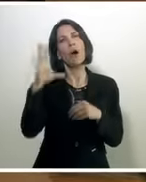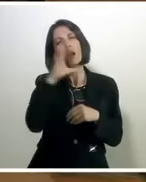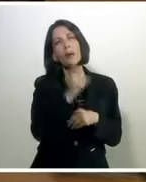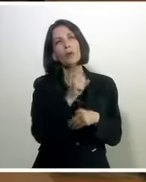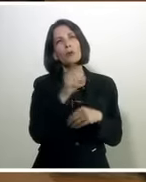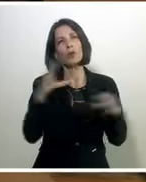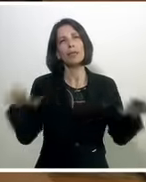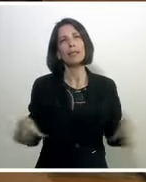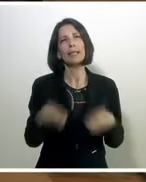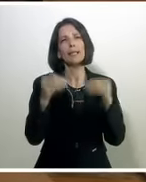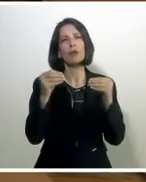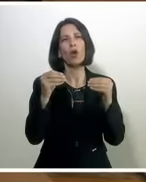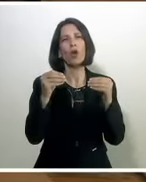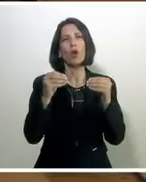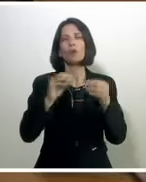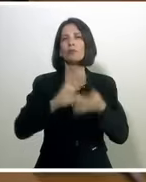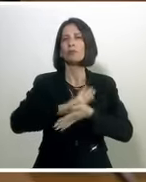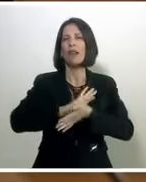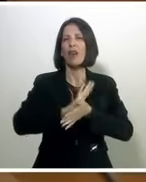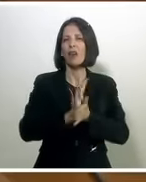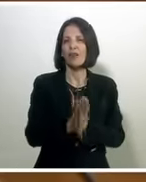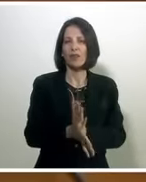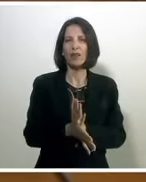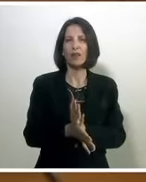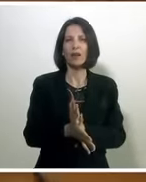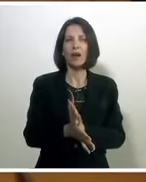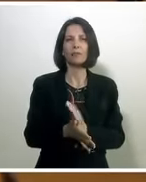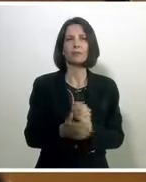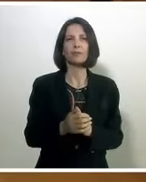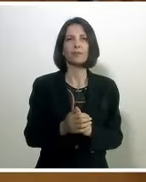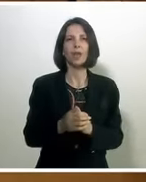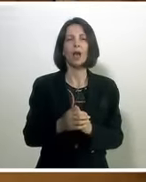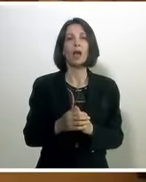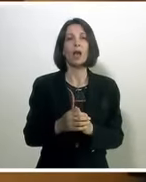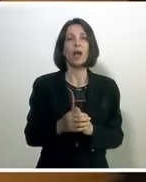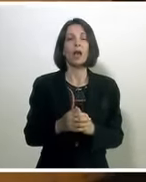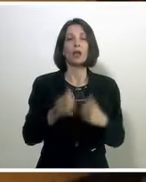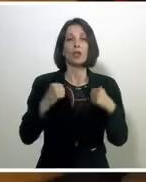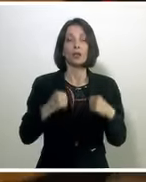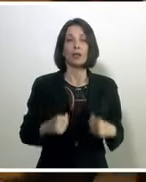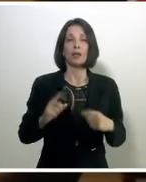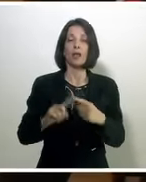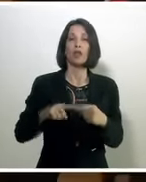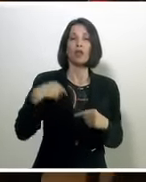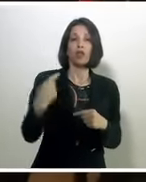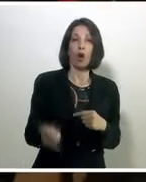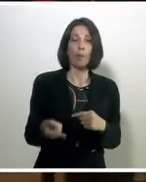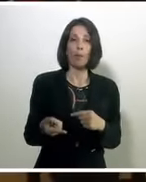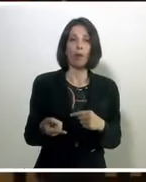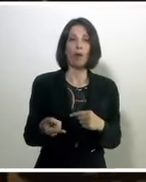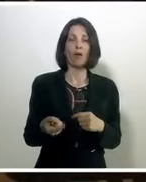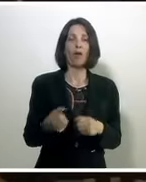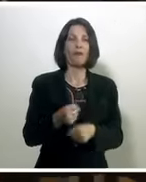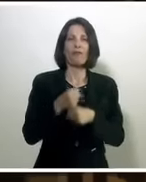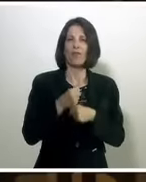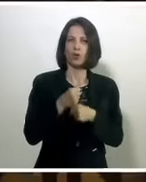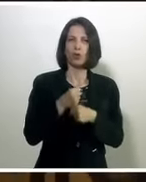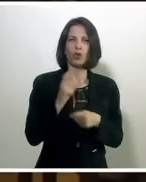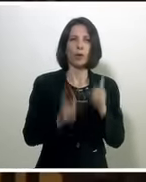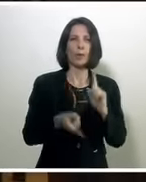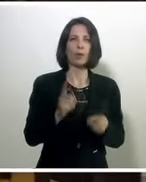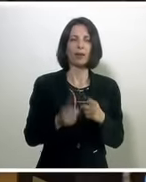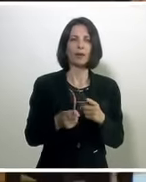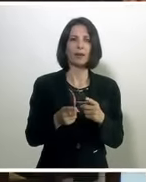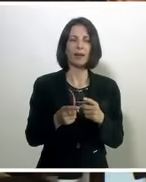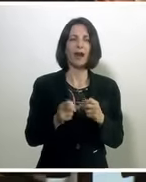avrebbe alimentato la sfiducia complessiva nei confronti della classe politica e invece fondato trovarvi la difesa